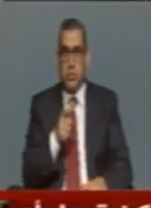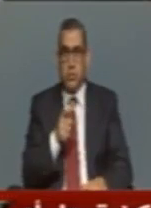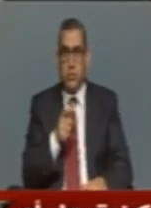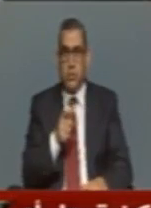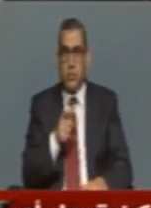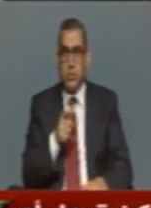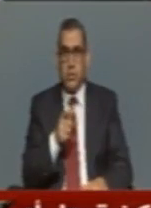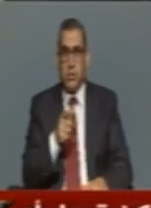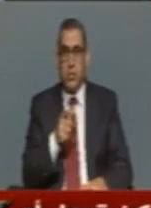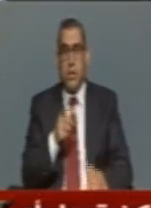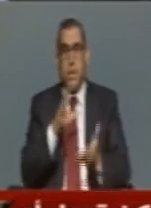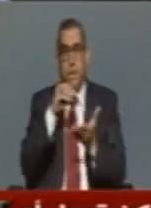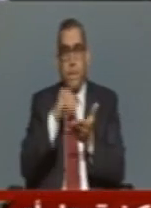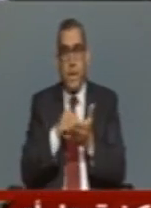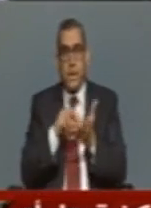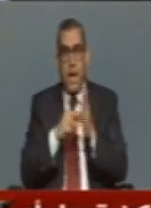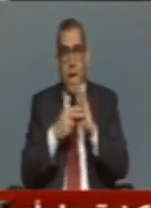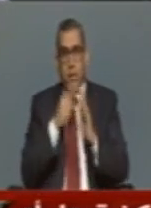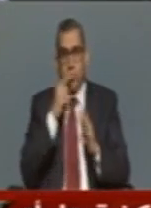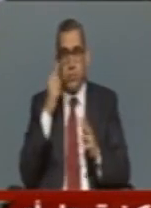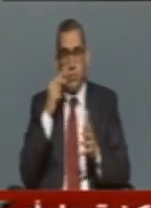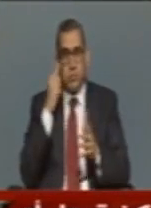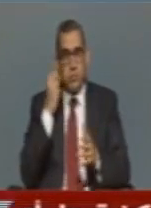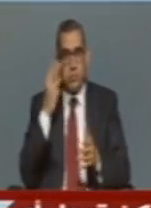اللي هي اللي فيها فكره زي